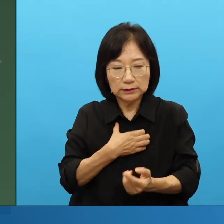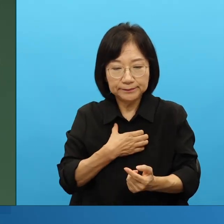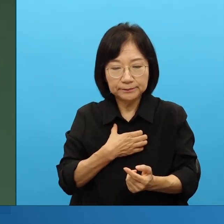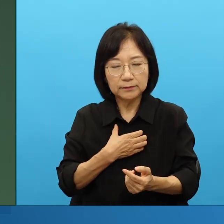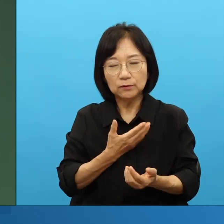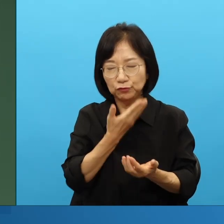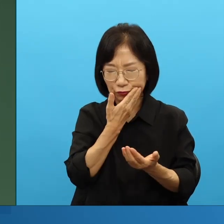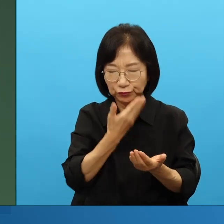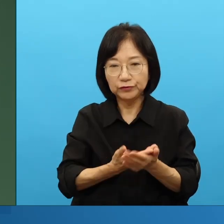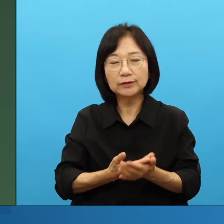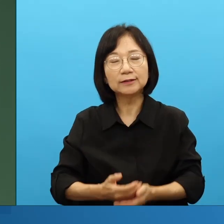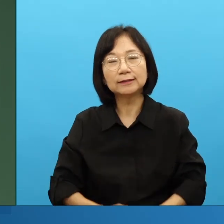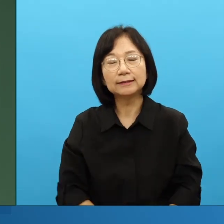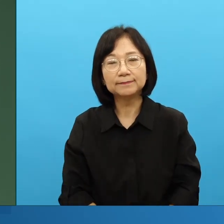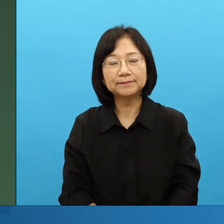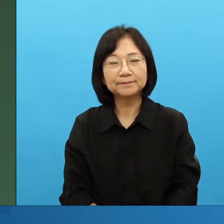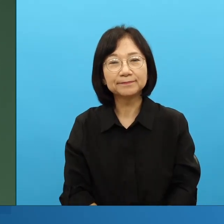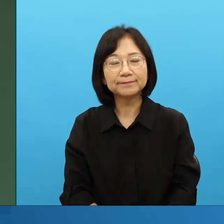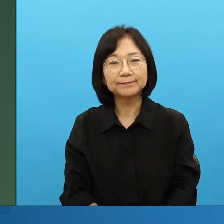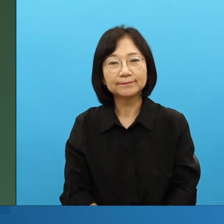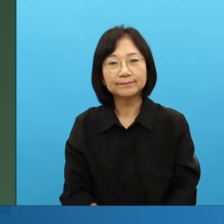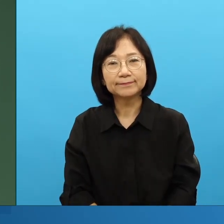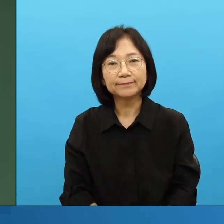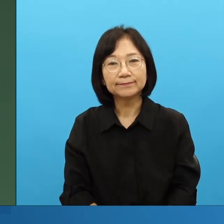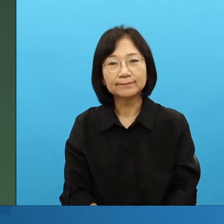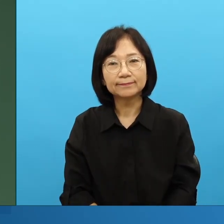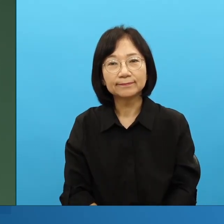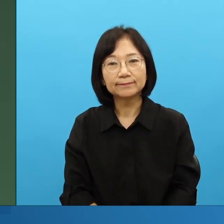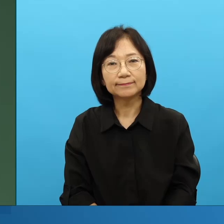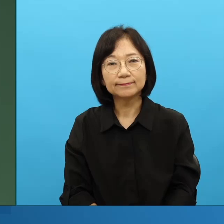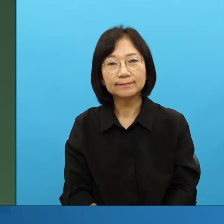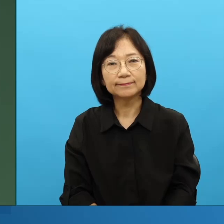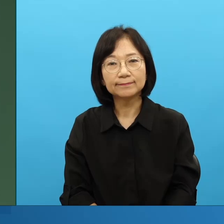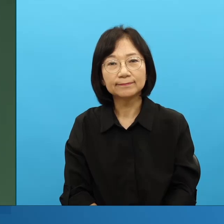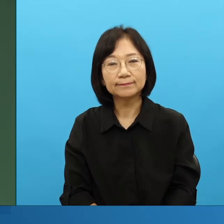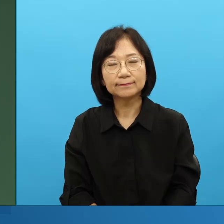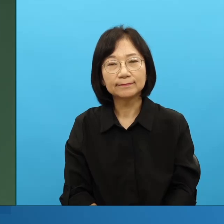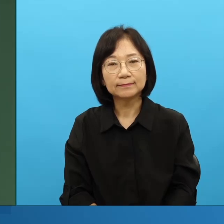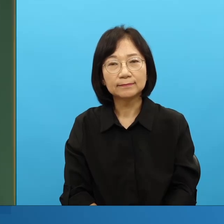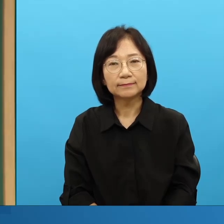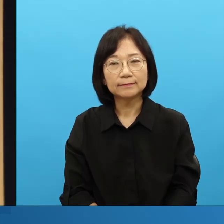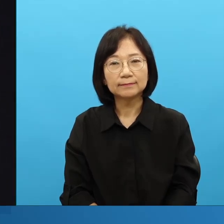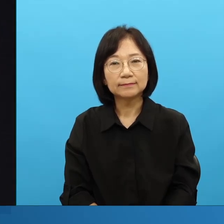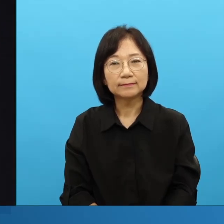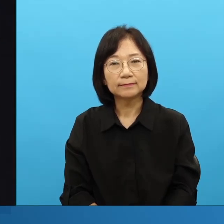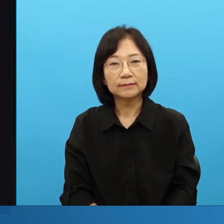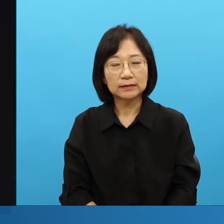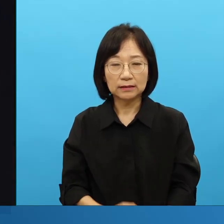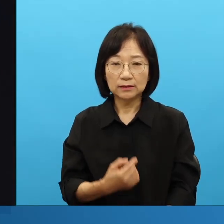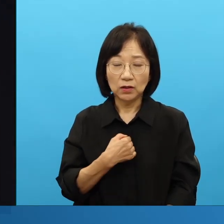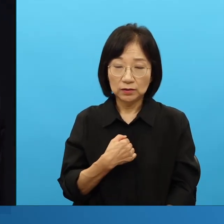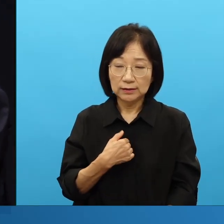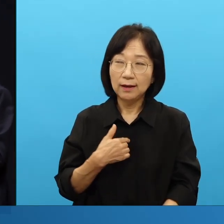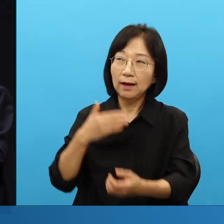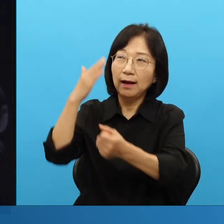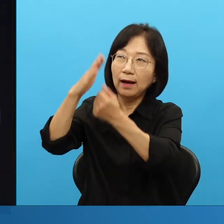按着神的意思，这句话非常非常重要。 솔직히 저는 진짜 응답과 기도는 언제 응답받았냐? 이거 할 때 받았어요.